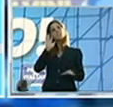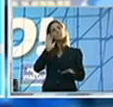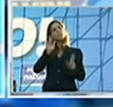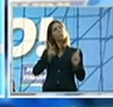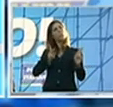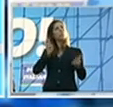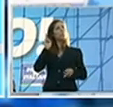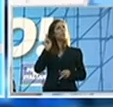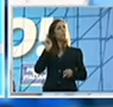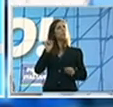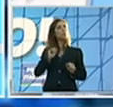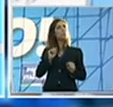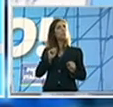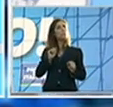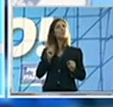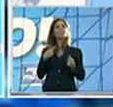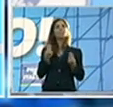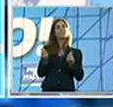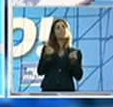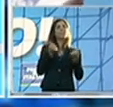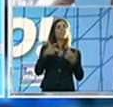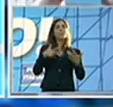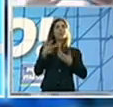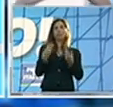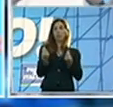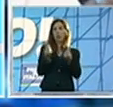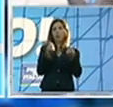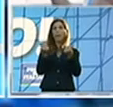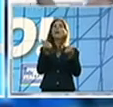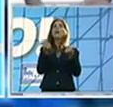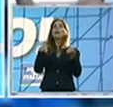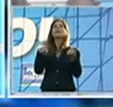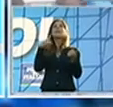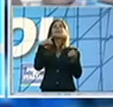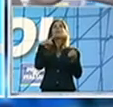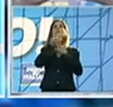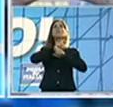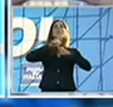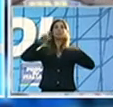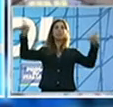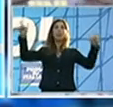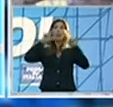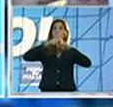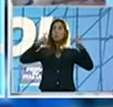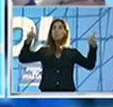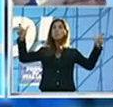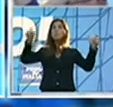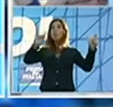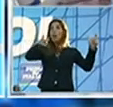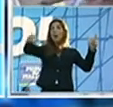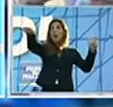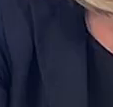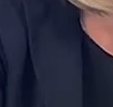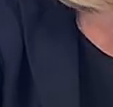euroscettica e governare, non tanto perché l'Europa non ti fa governare, quanto perché la base della Lega teme